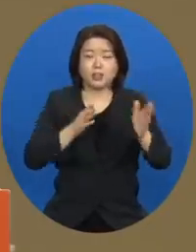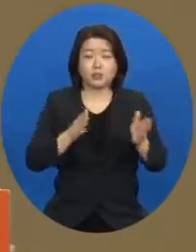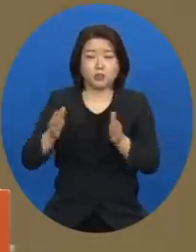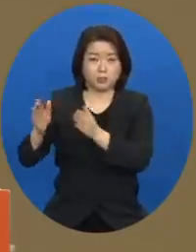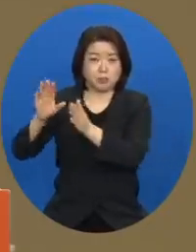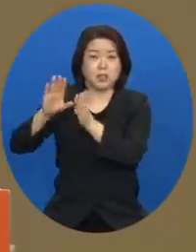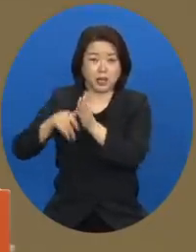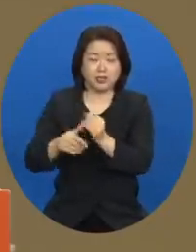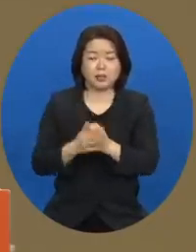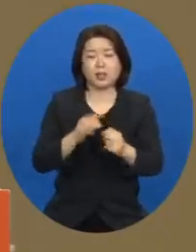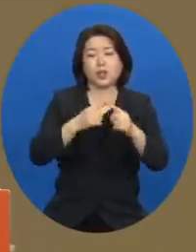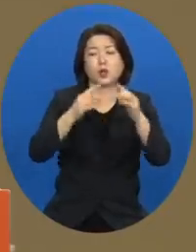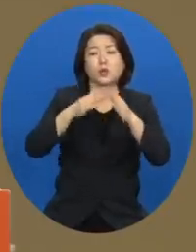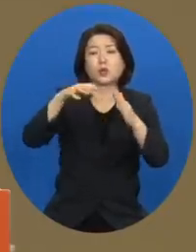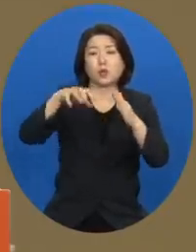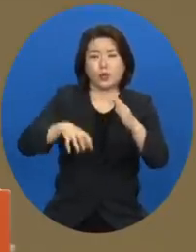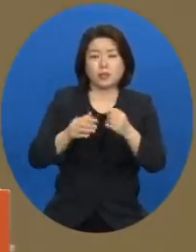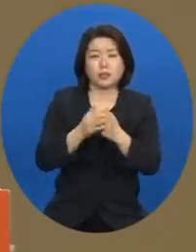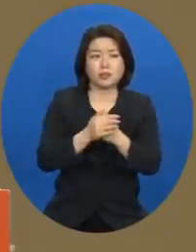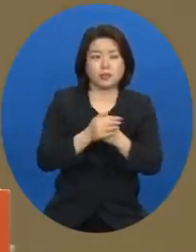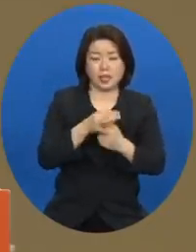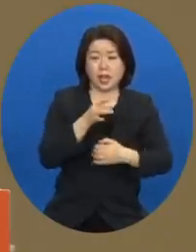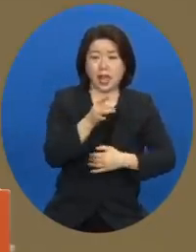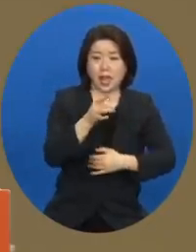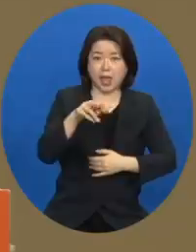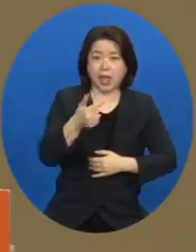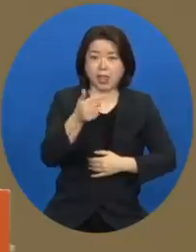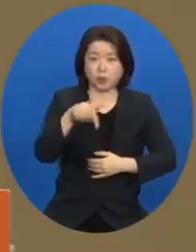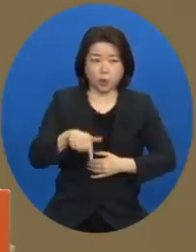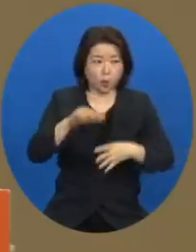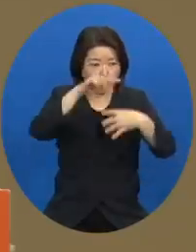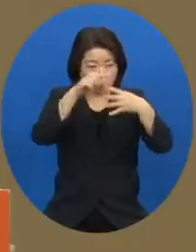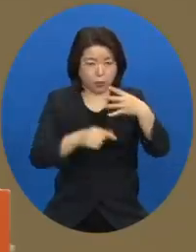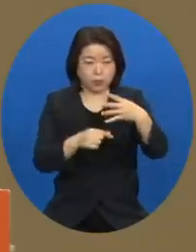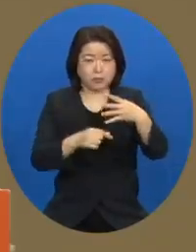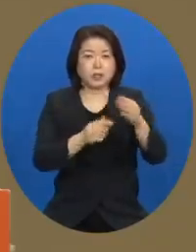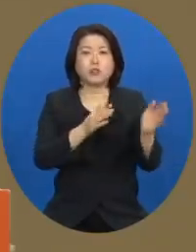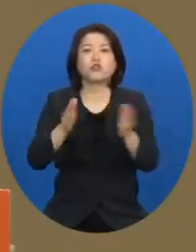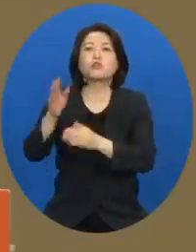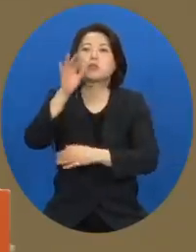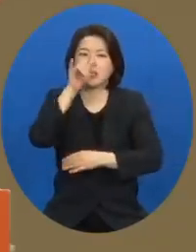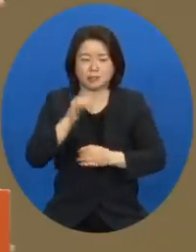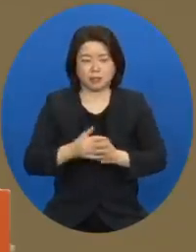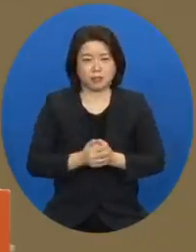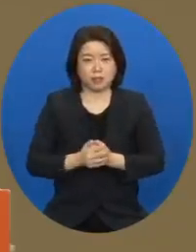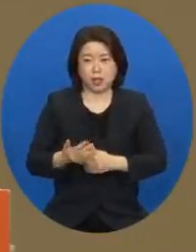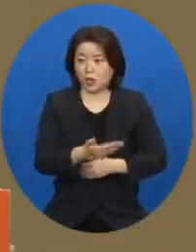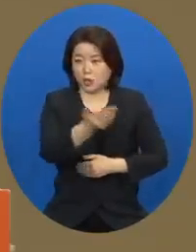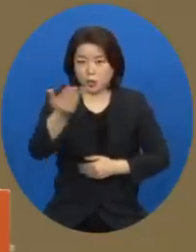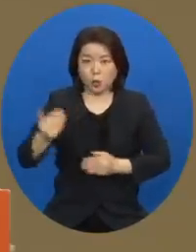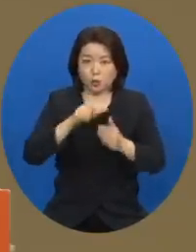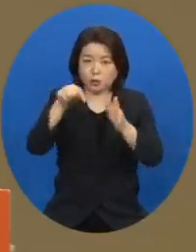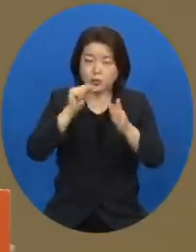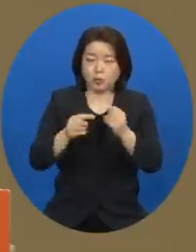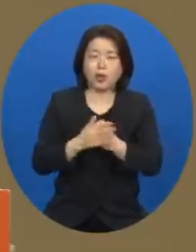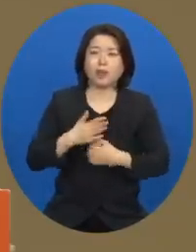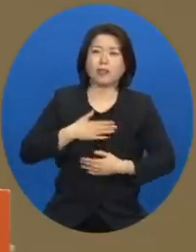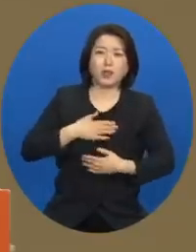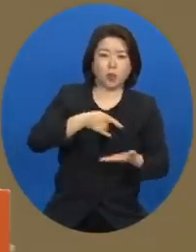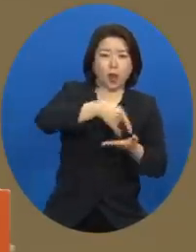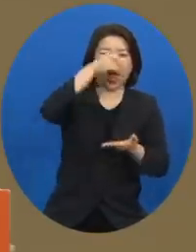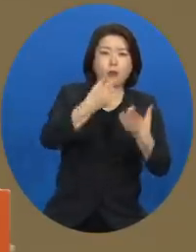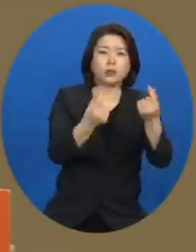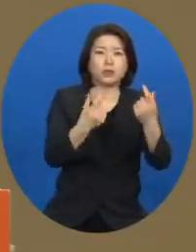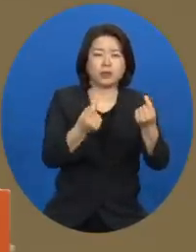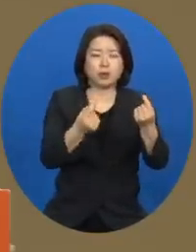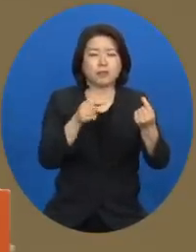준비하면서 교회에서는 에녹 프로젝트를 마련했습니다. 여러분 중에 나도 에녹과 같은 그런